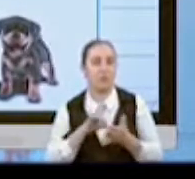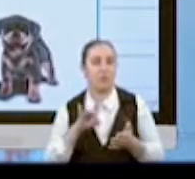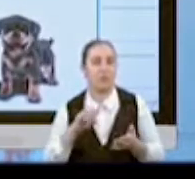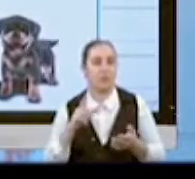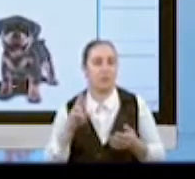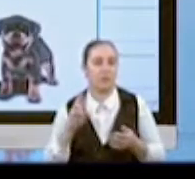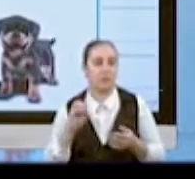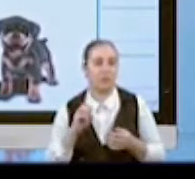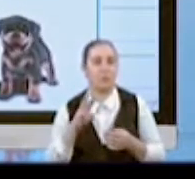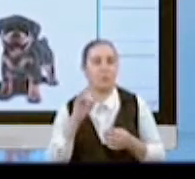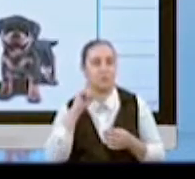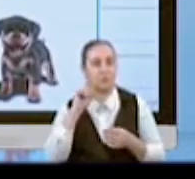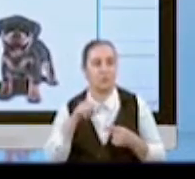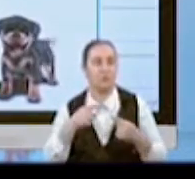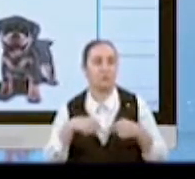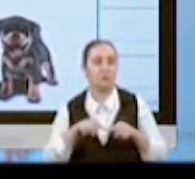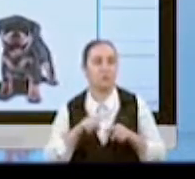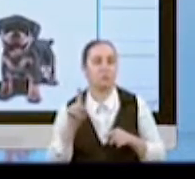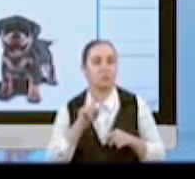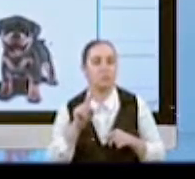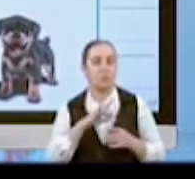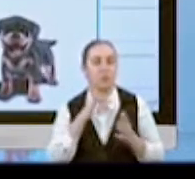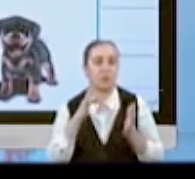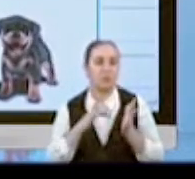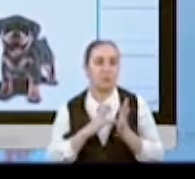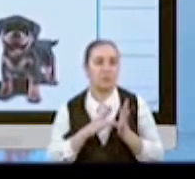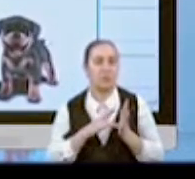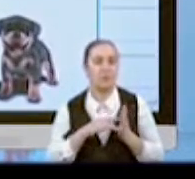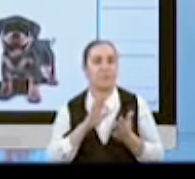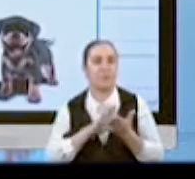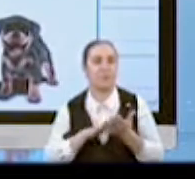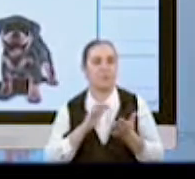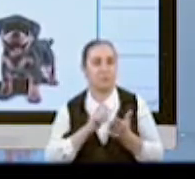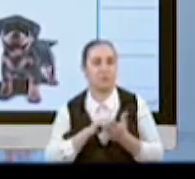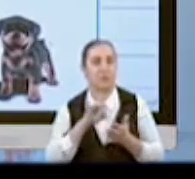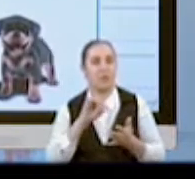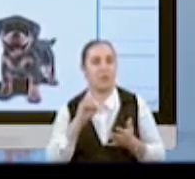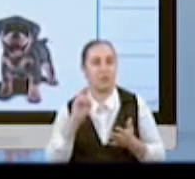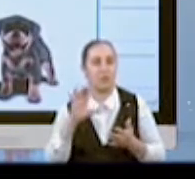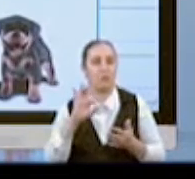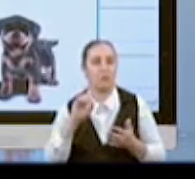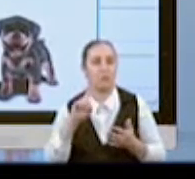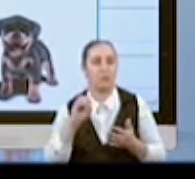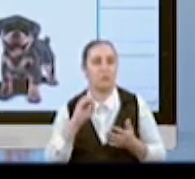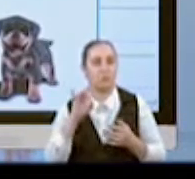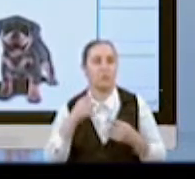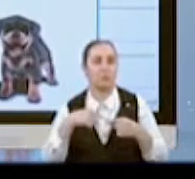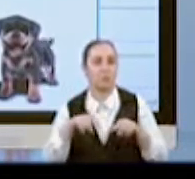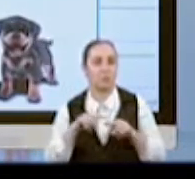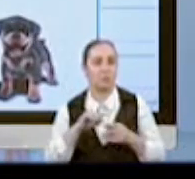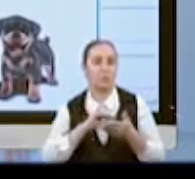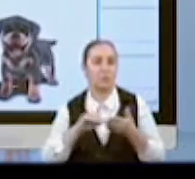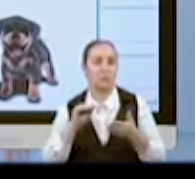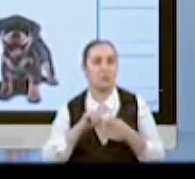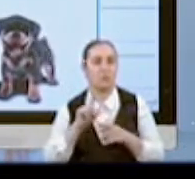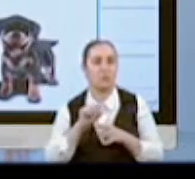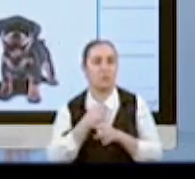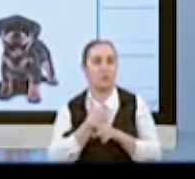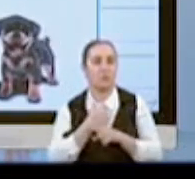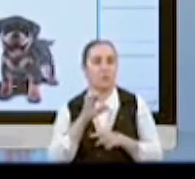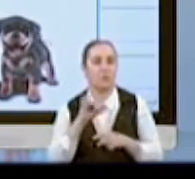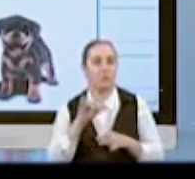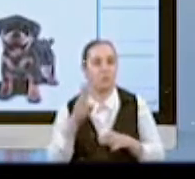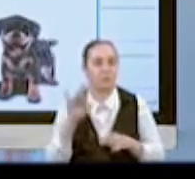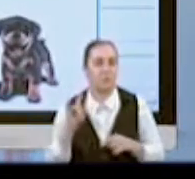реки. Мы знаем также, что города, названия рек, озер также пишутся заглавной